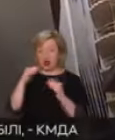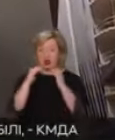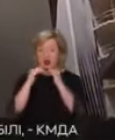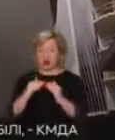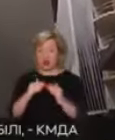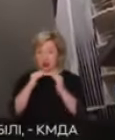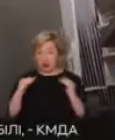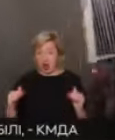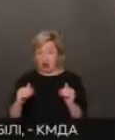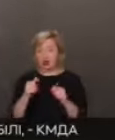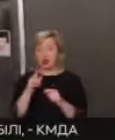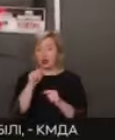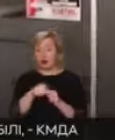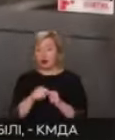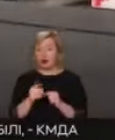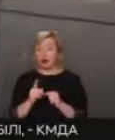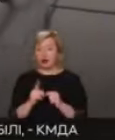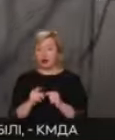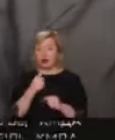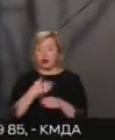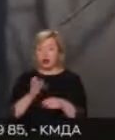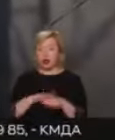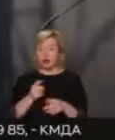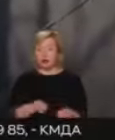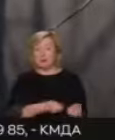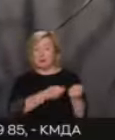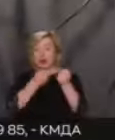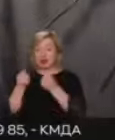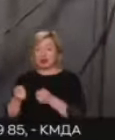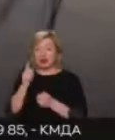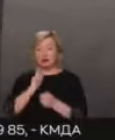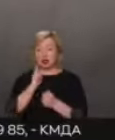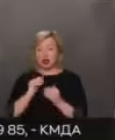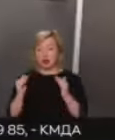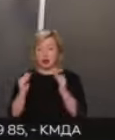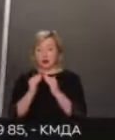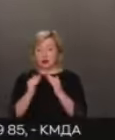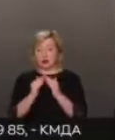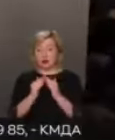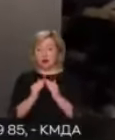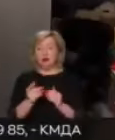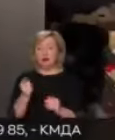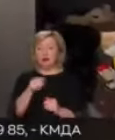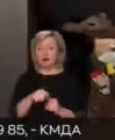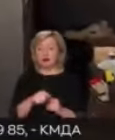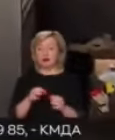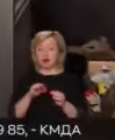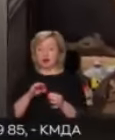насадження і відновлять асфальтове покриття. Раніше ці конструкції заважали пересуванню людей тротуаром, адже поруч